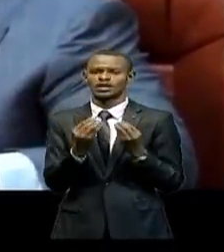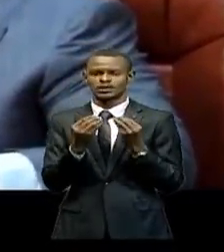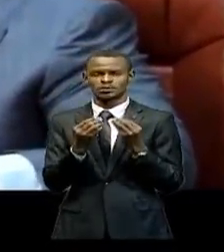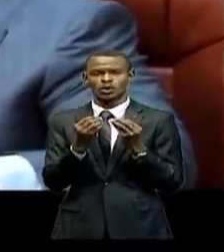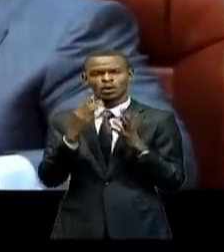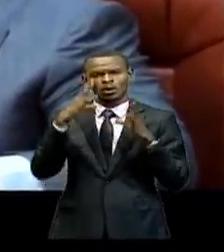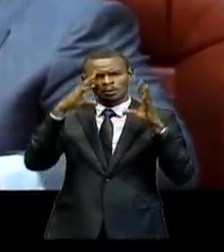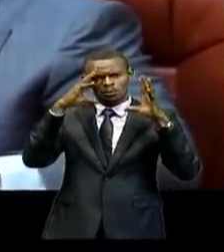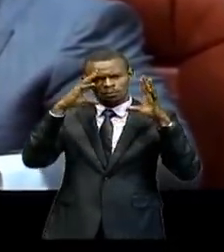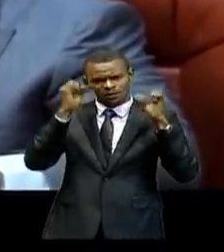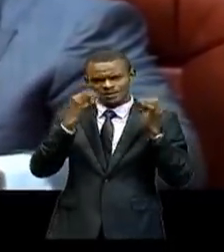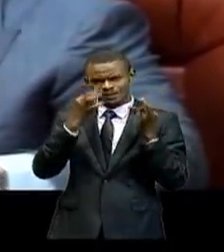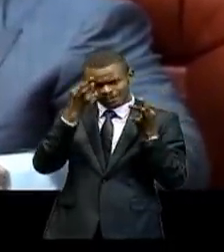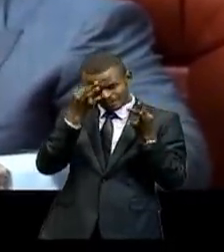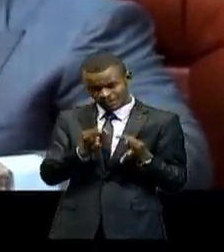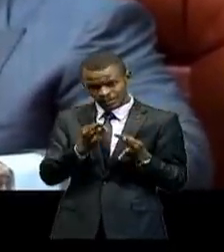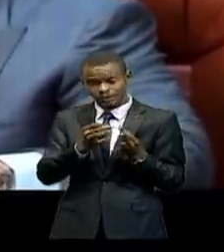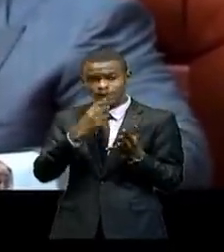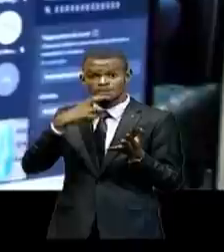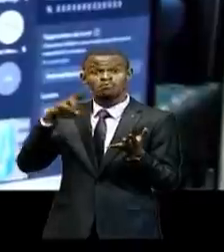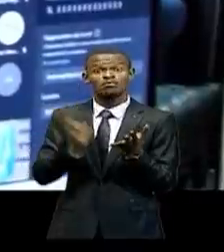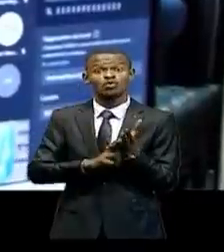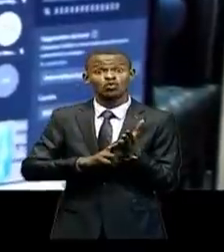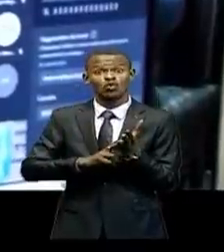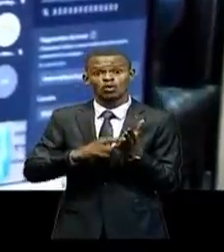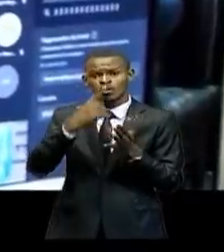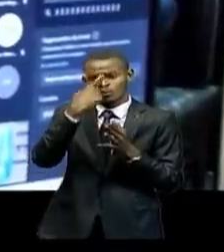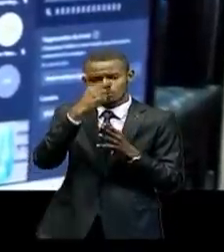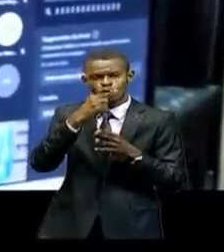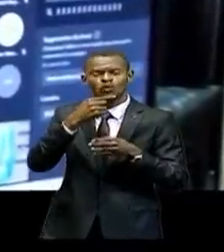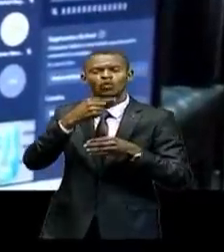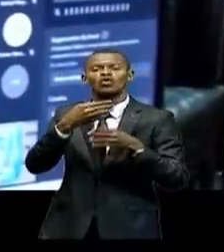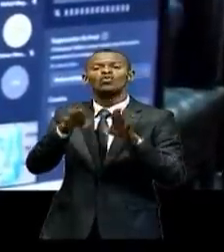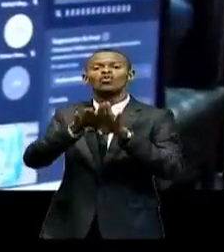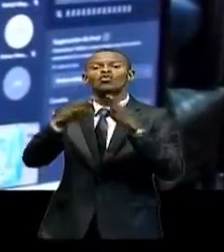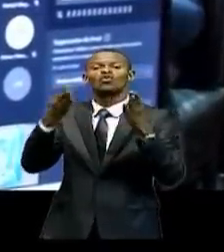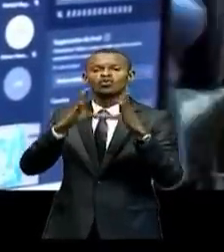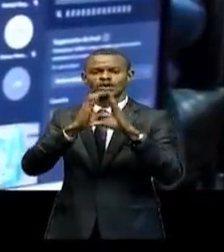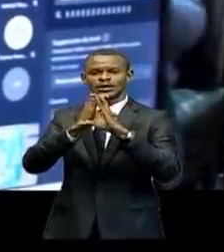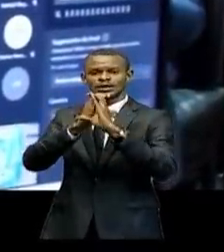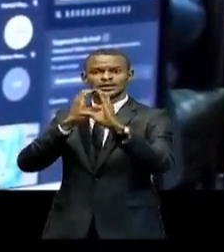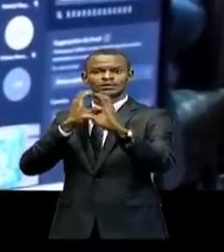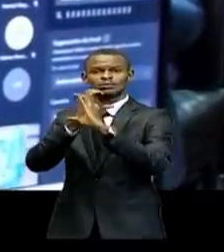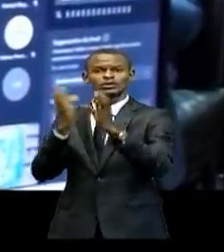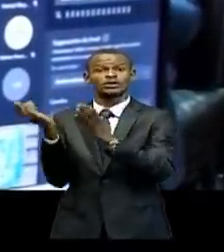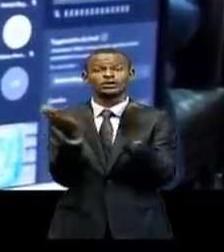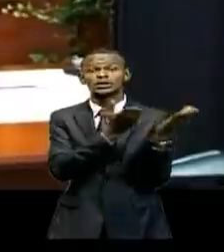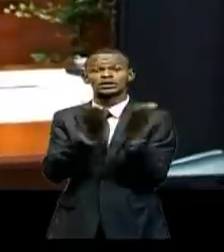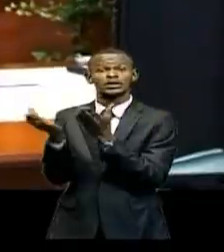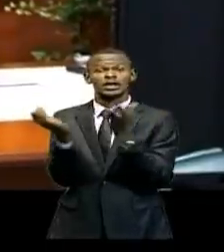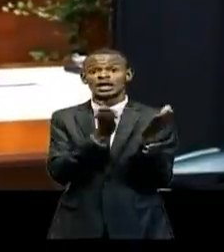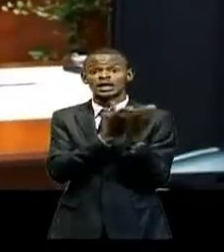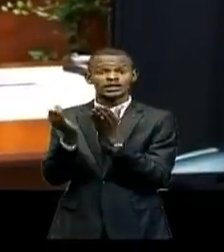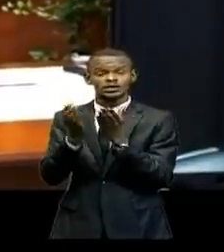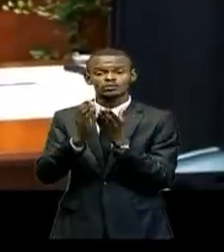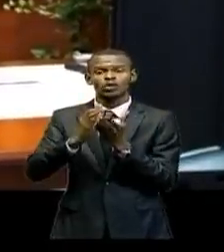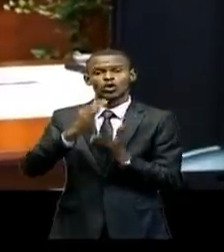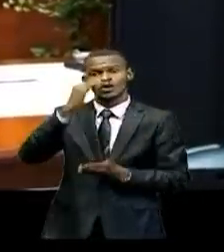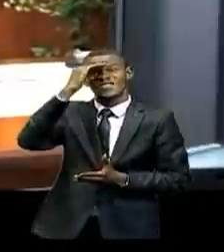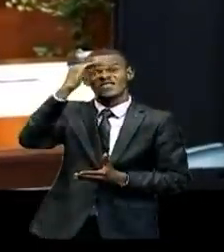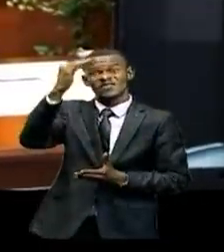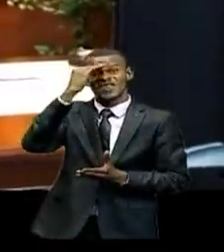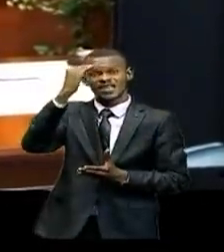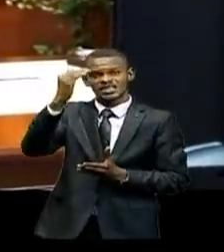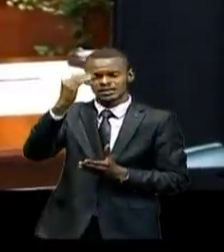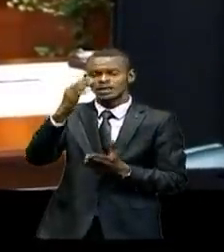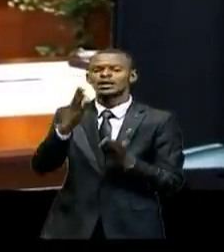d'une compagnie de transport des étudiants appelée Transacadémia sera bientôt soumis à l'approbation du Premier ministre en